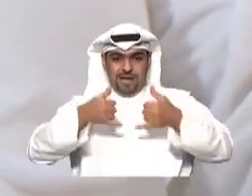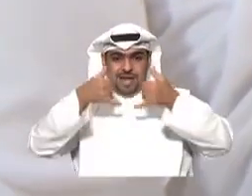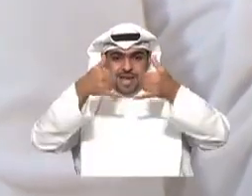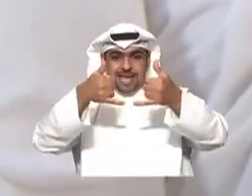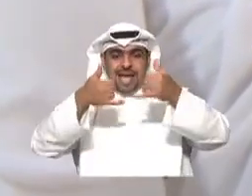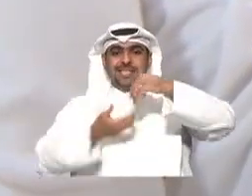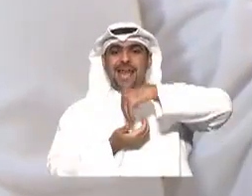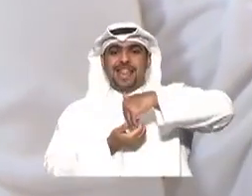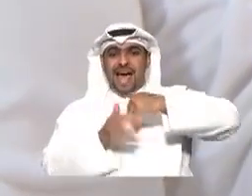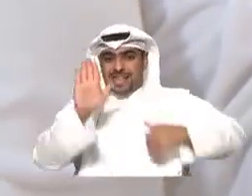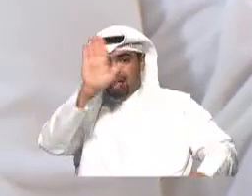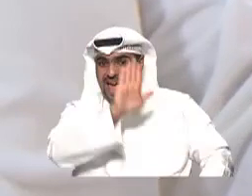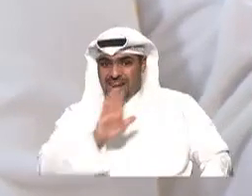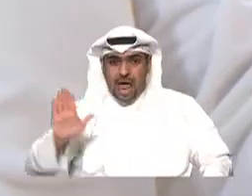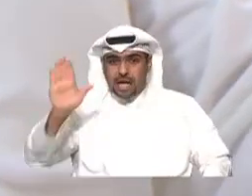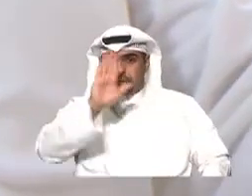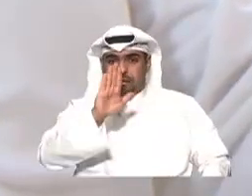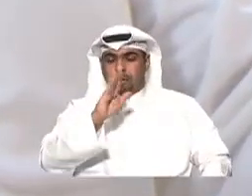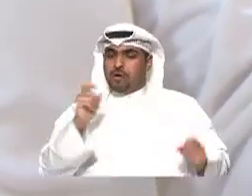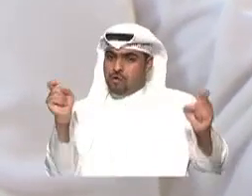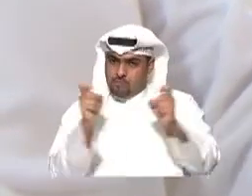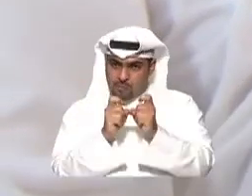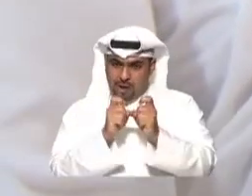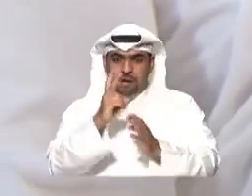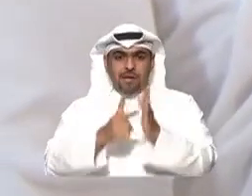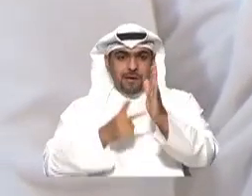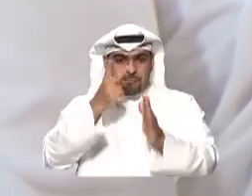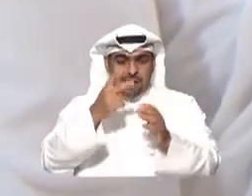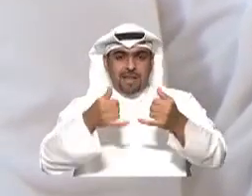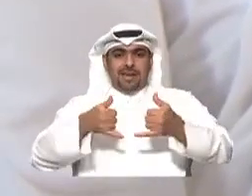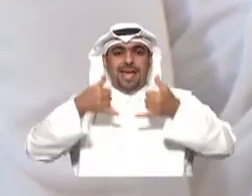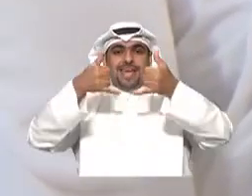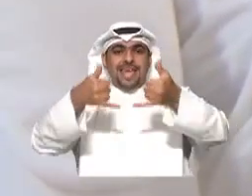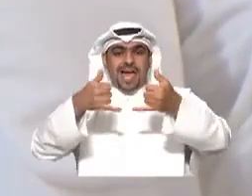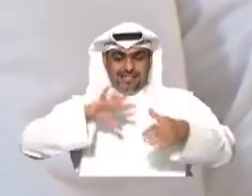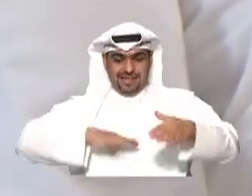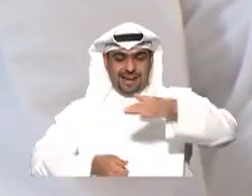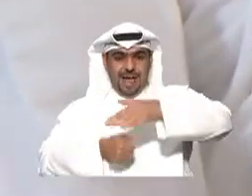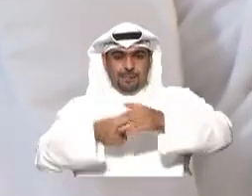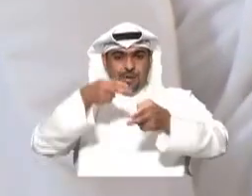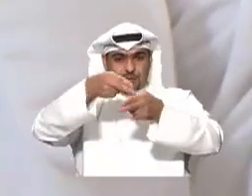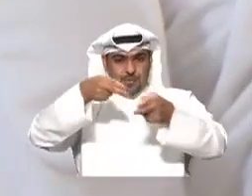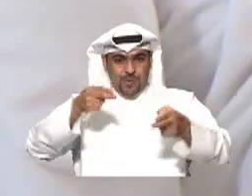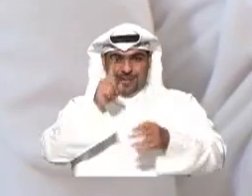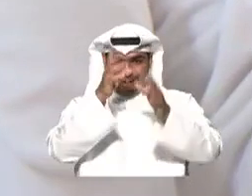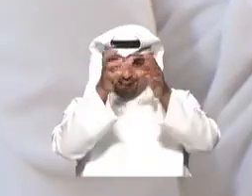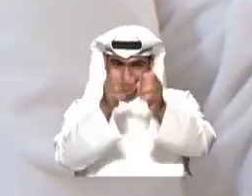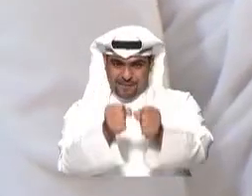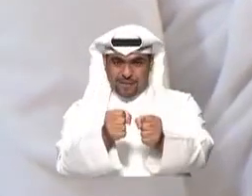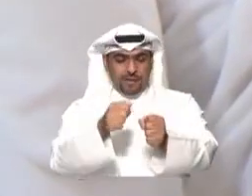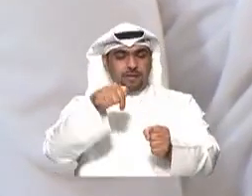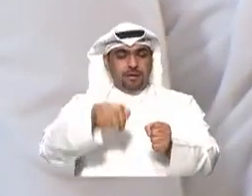نفس باقي الفرق، كل مباريات خروج مغلوب، خروج مغلوب لو تلعب مع أي فريق بتكون مباراة صعبة، فإحنا